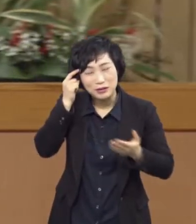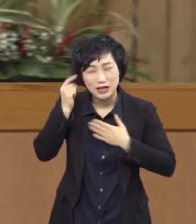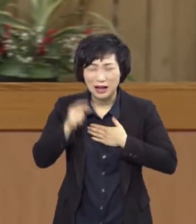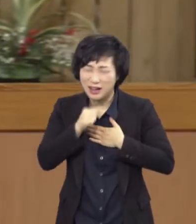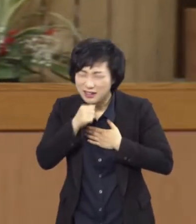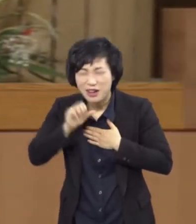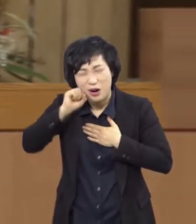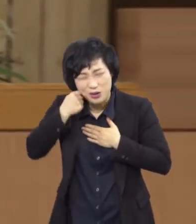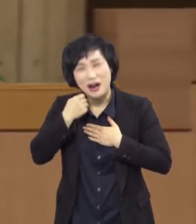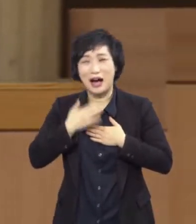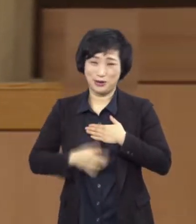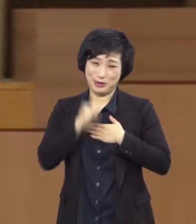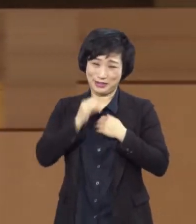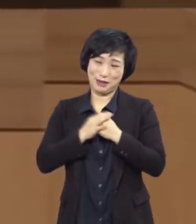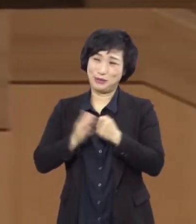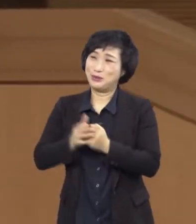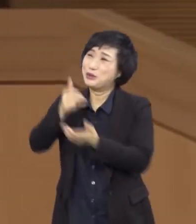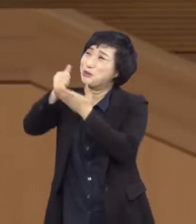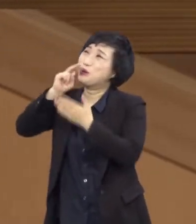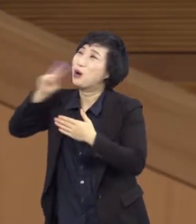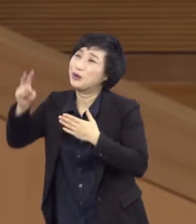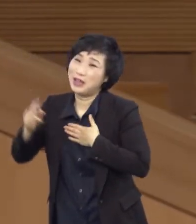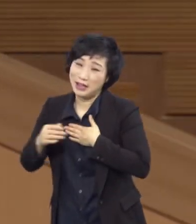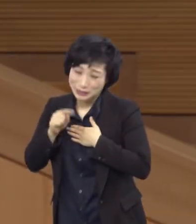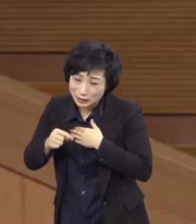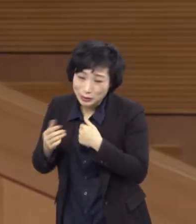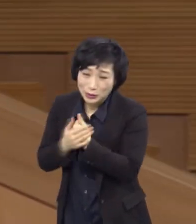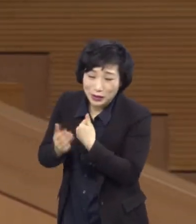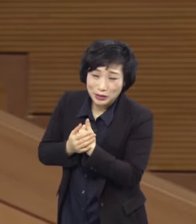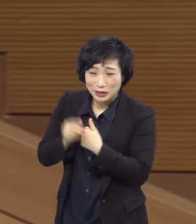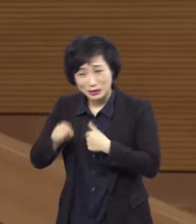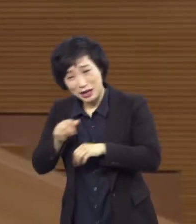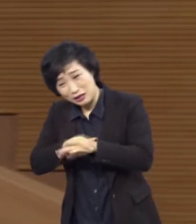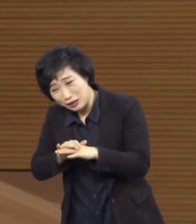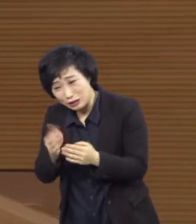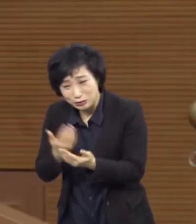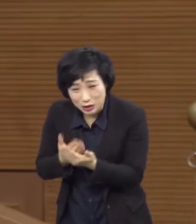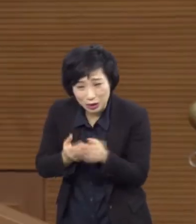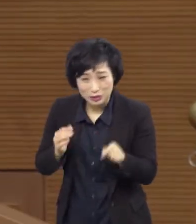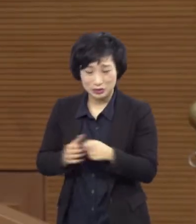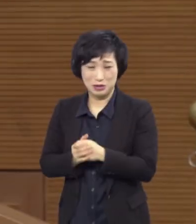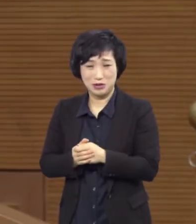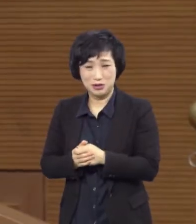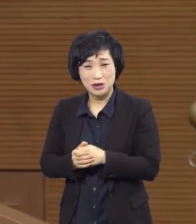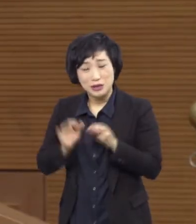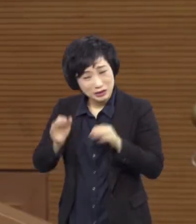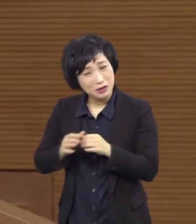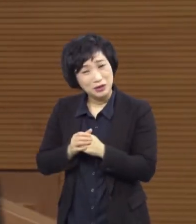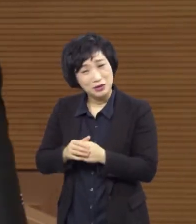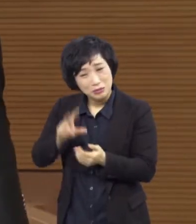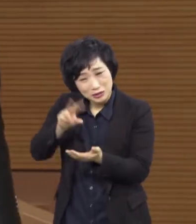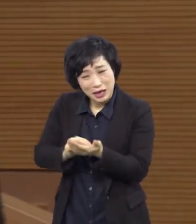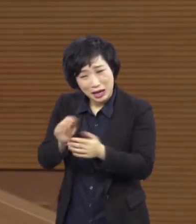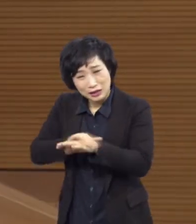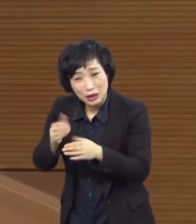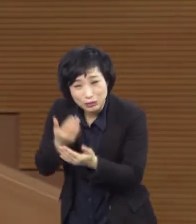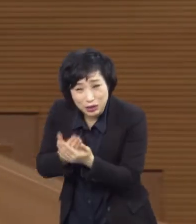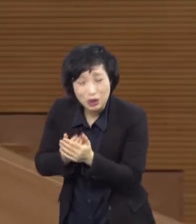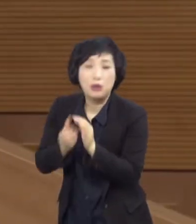이것을 도와주세요. 이것을 해결해 주세요. 이것을 잊게 해 주세요. 이 문제를 해결해